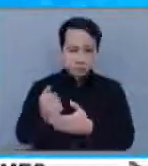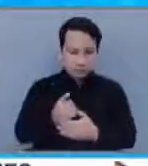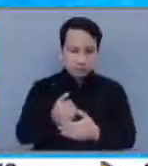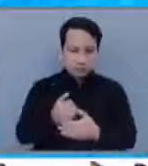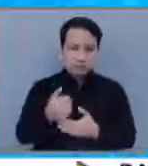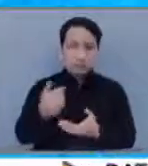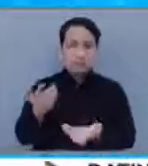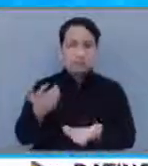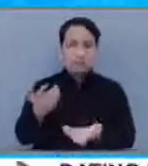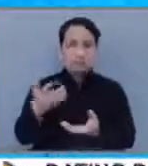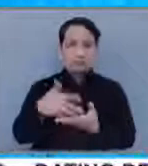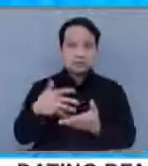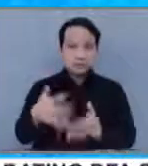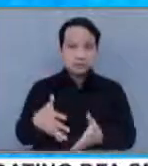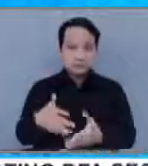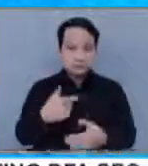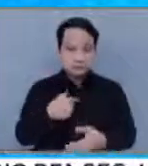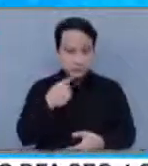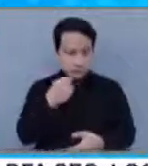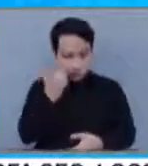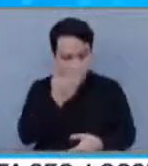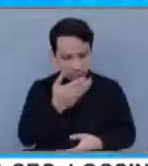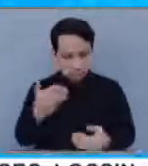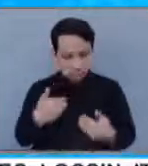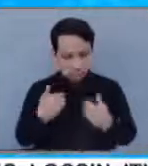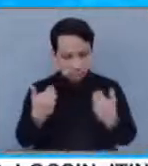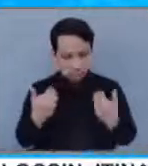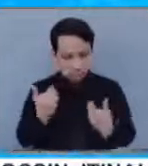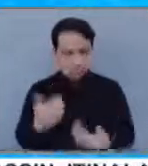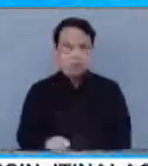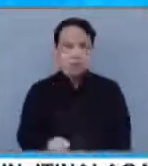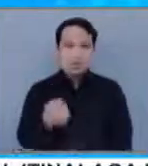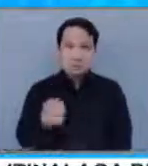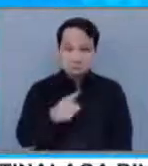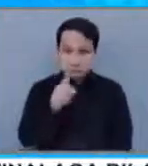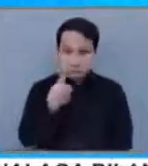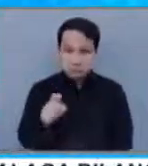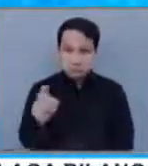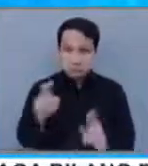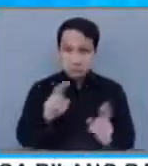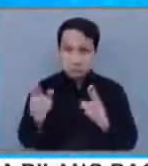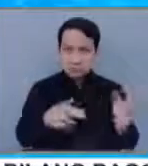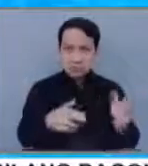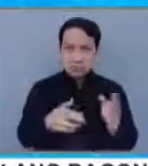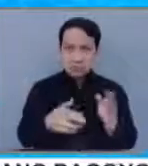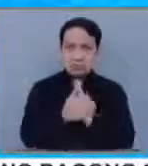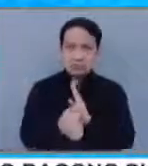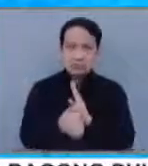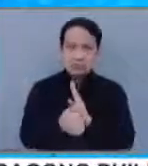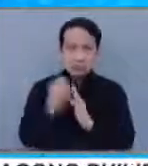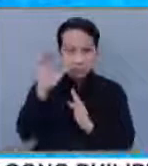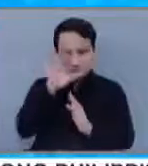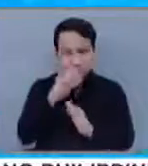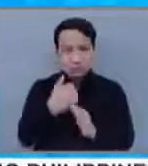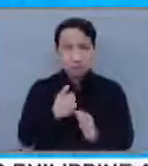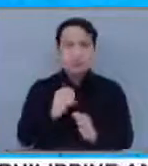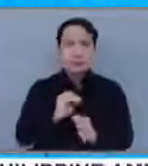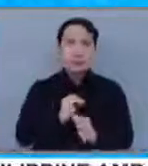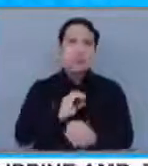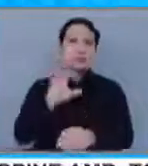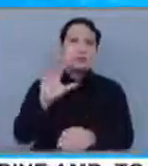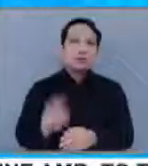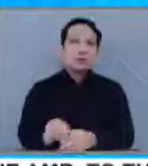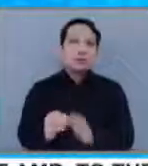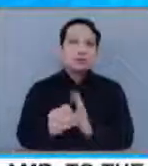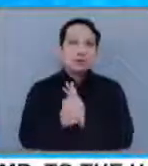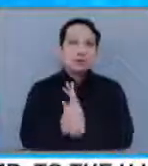masasabi ko sa mga kabataan, try din nilang dumiskubre ng kakaiba kasi